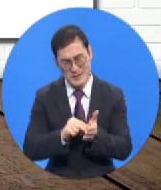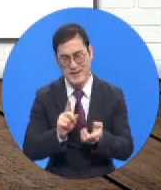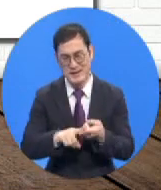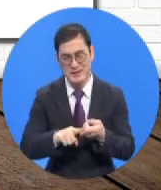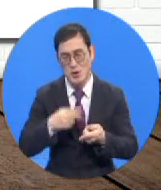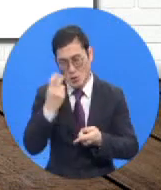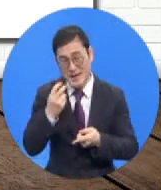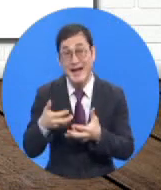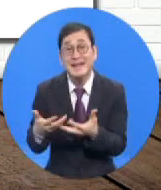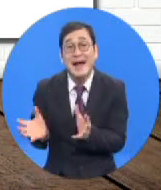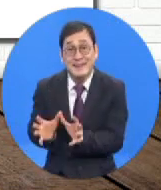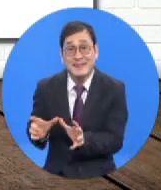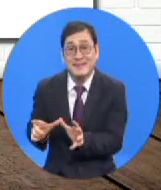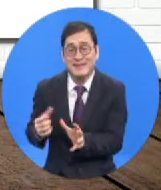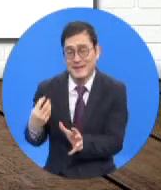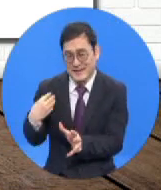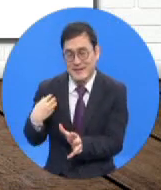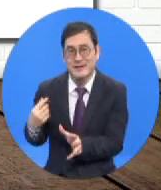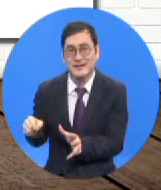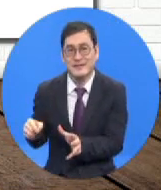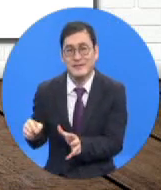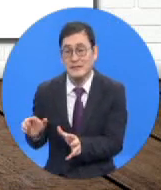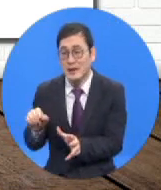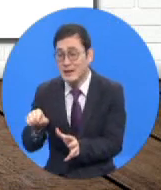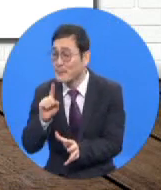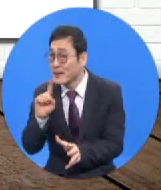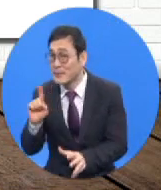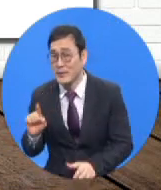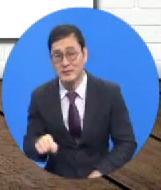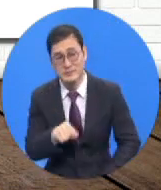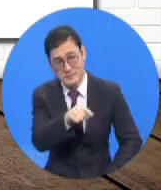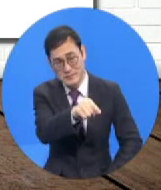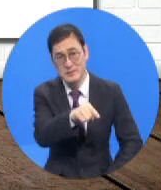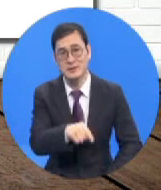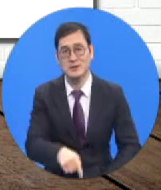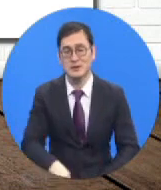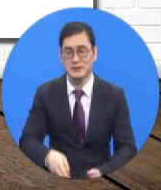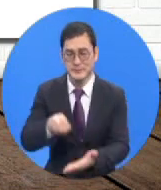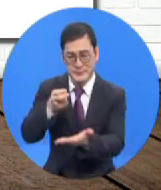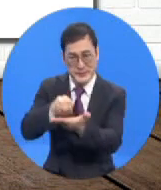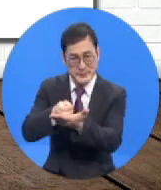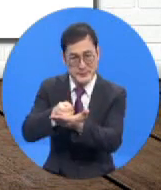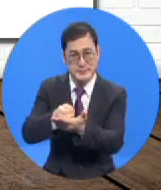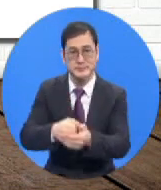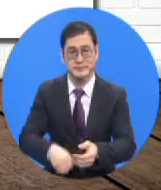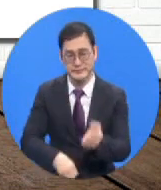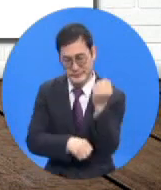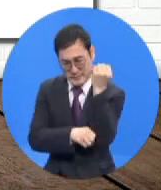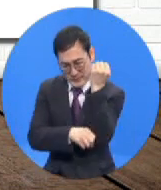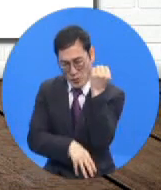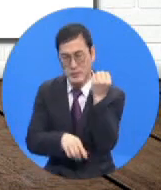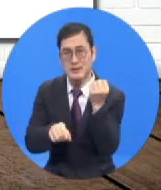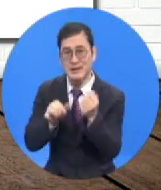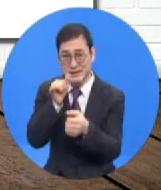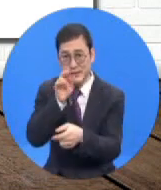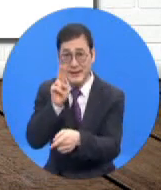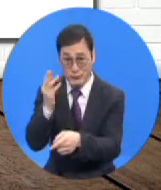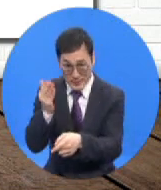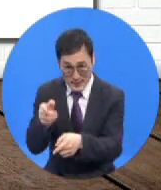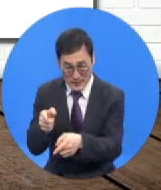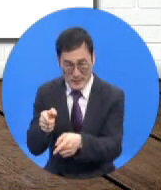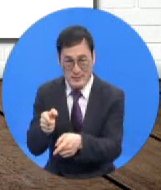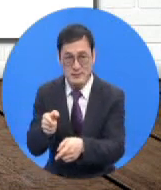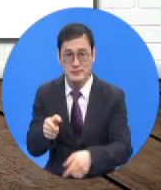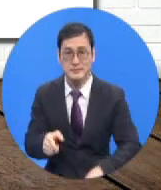변호사는 기본권 제한은 그 근거가 있어야 하고 적법 절차는 법치주의의 본질적 내용이다.